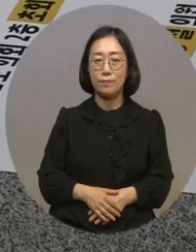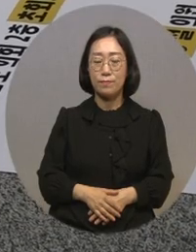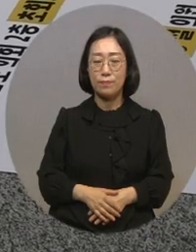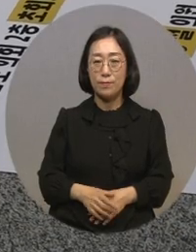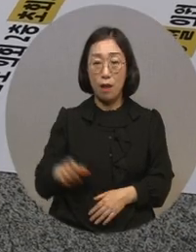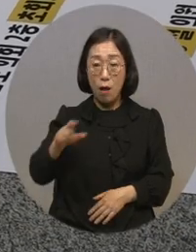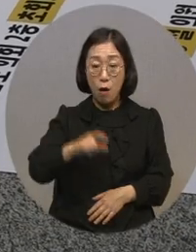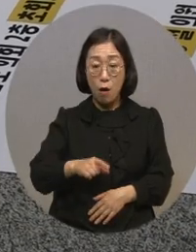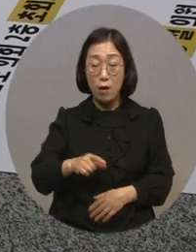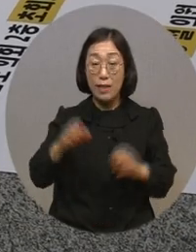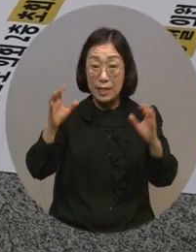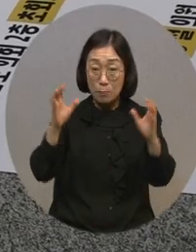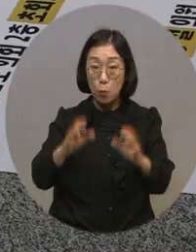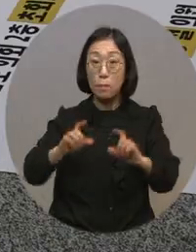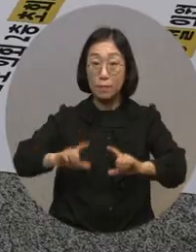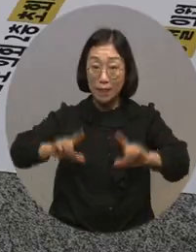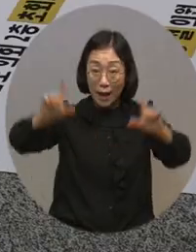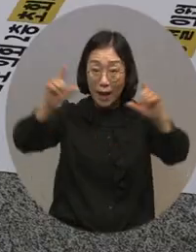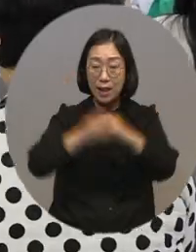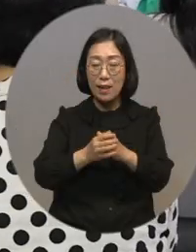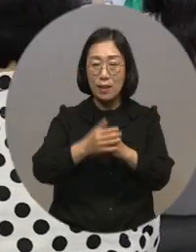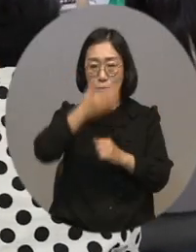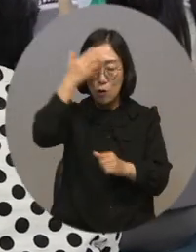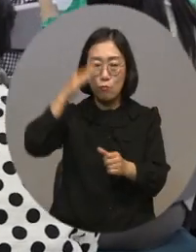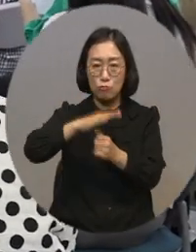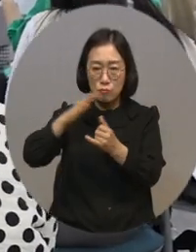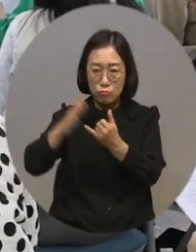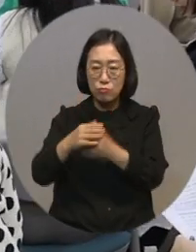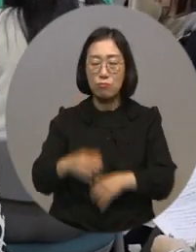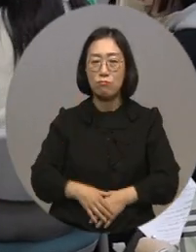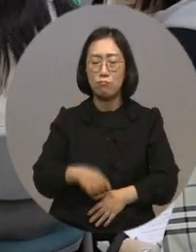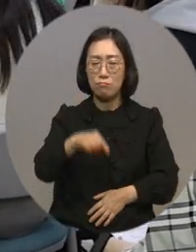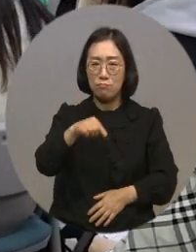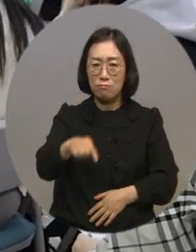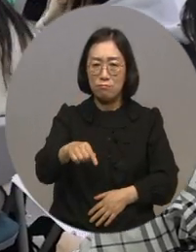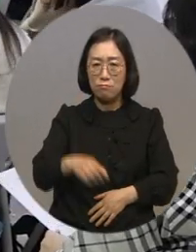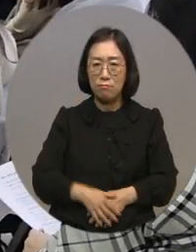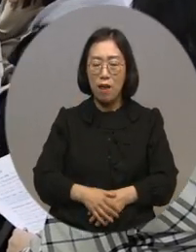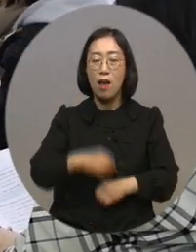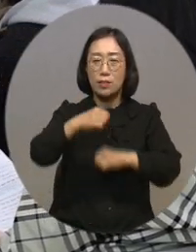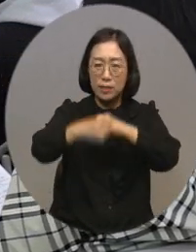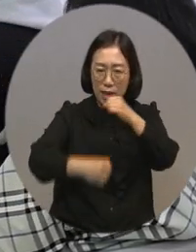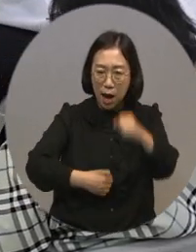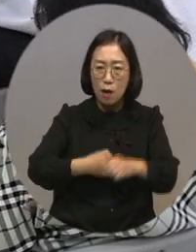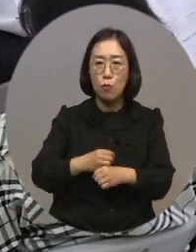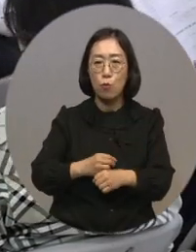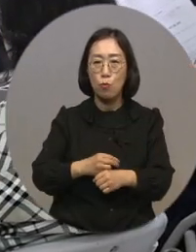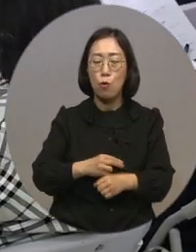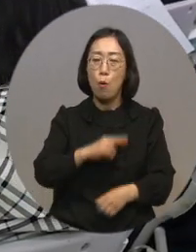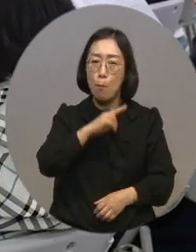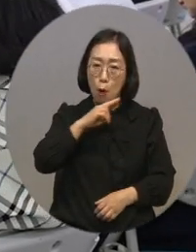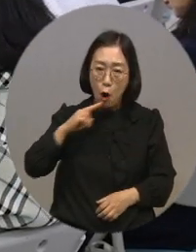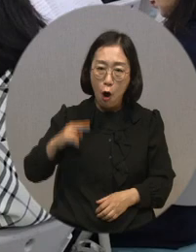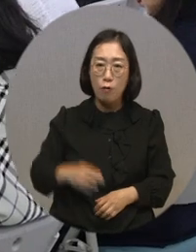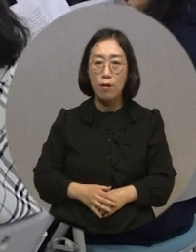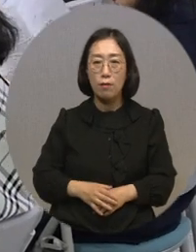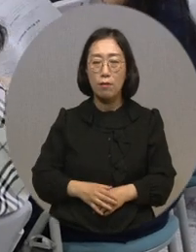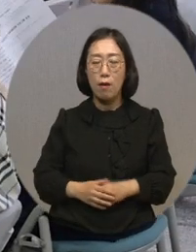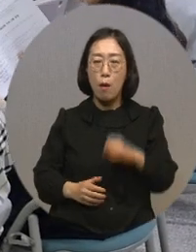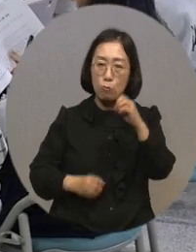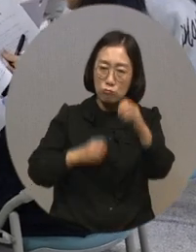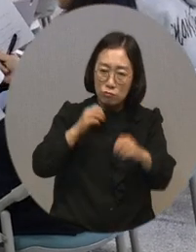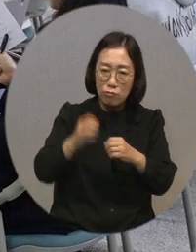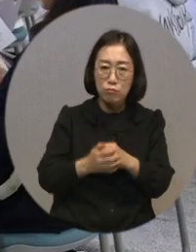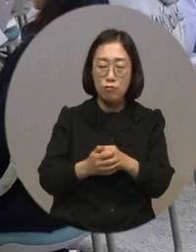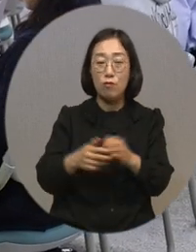한편 토크 콘서트에 참여한 청소년들은 정형화된 틀에서 벗어나 자유롭고 편안한 분위기 속에서 청소년 미래재단